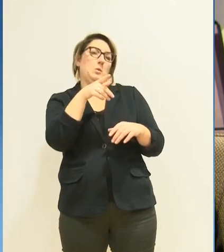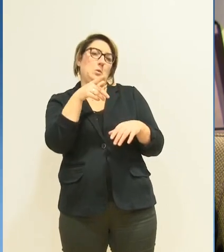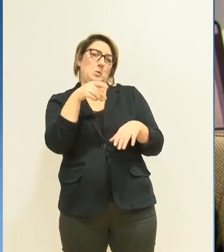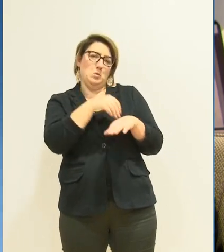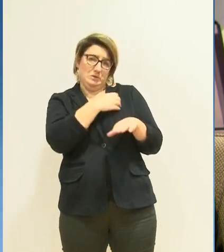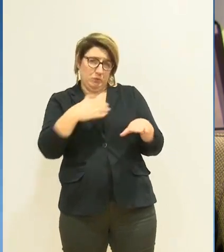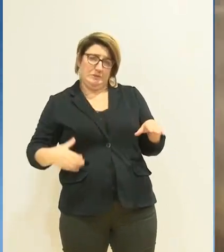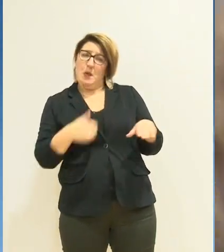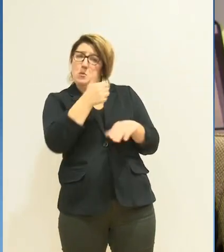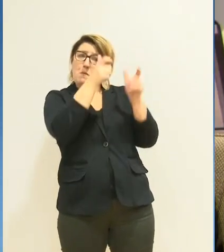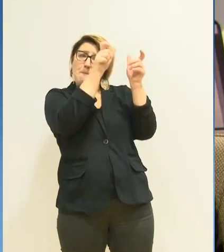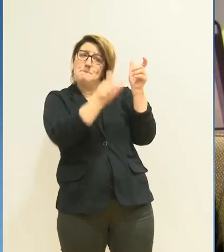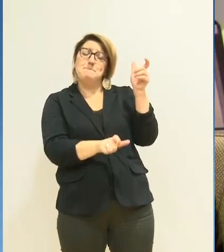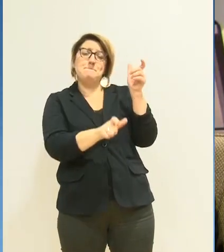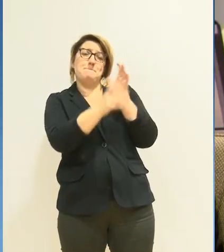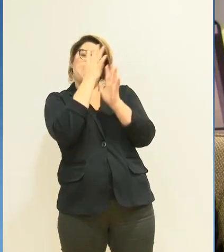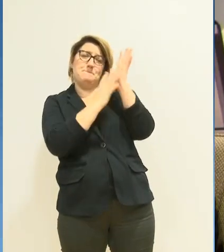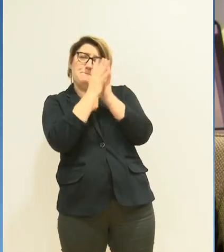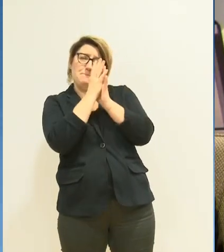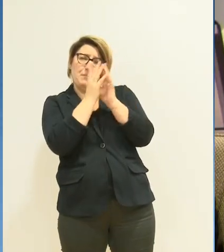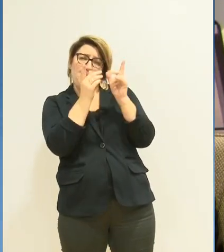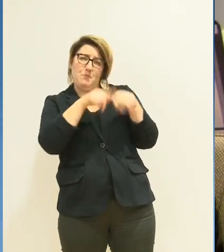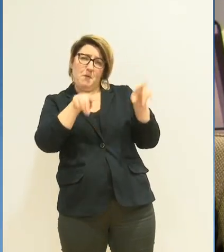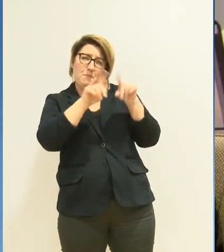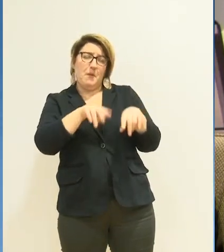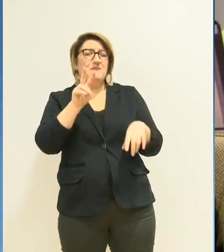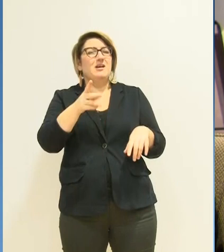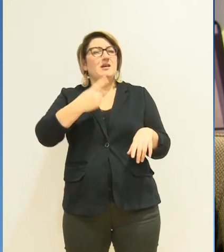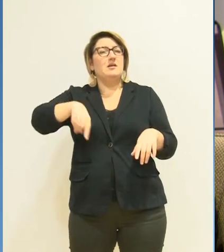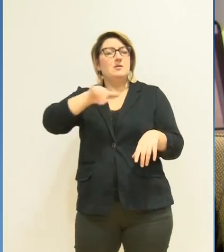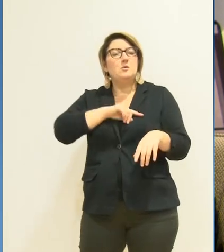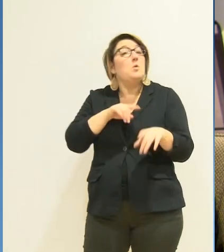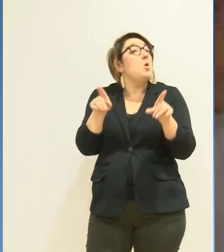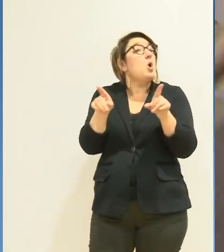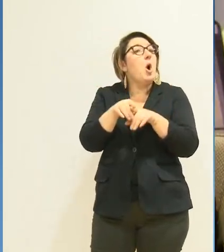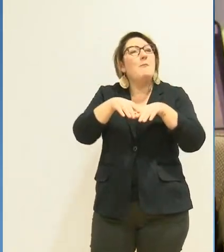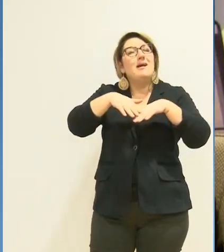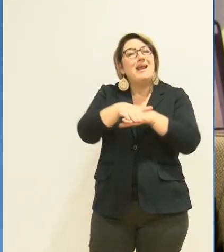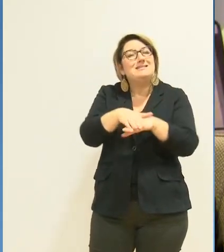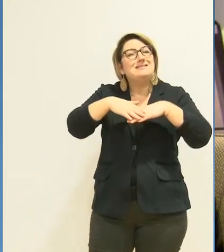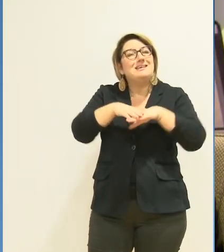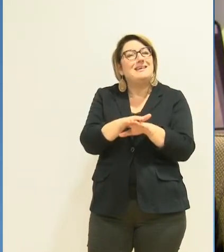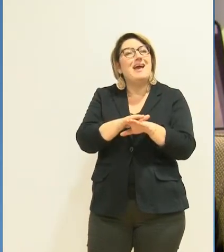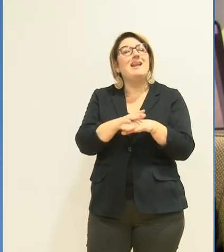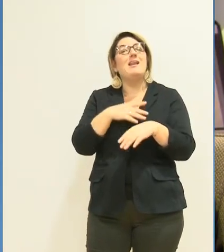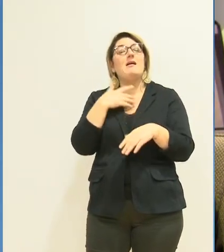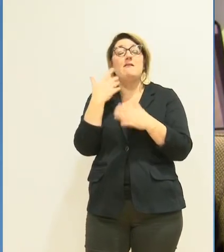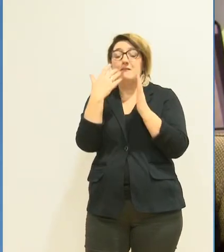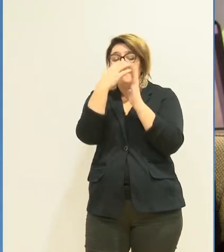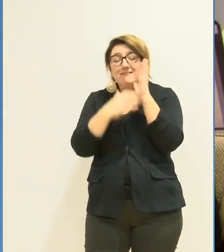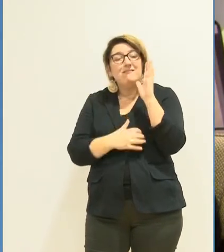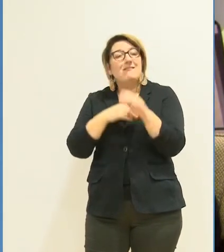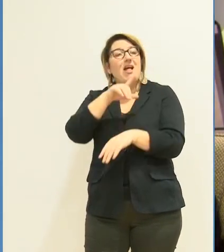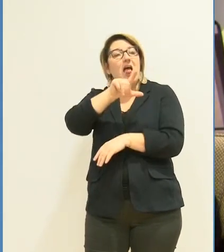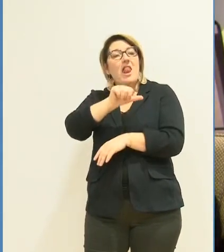et nous nous sommes trouvés étaient la cigale de la fontaine bien démuni nous parlons donc d'un quartier que nous ne